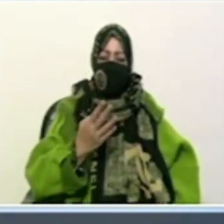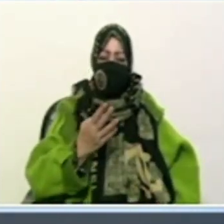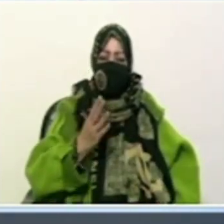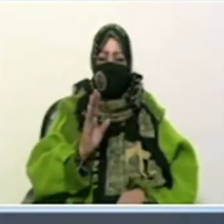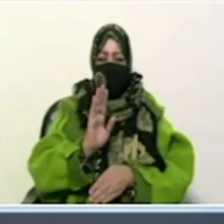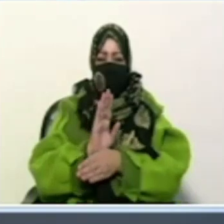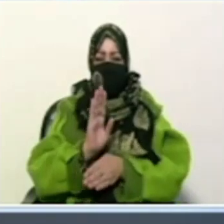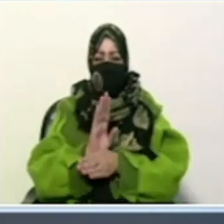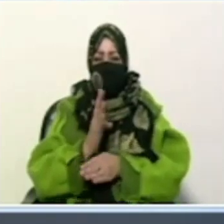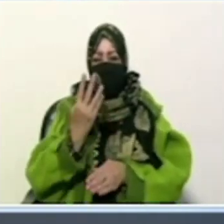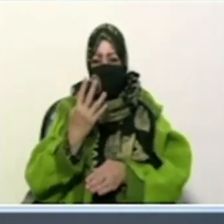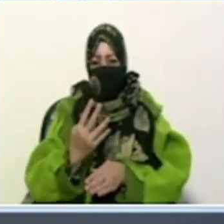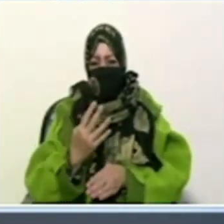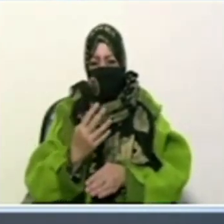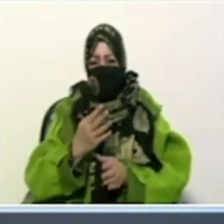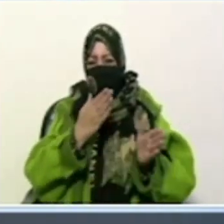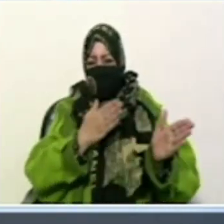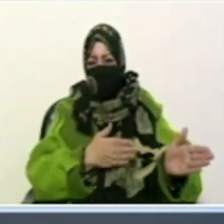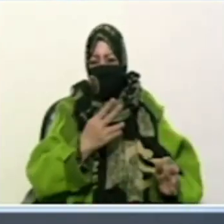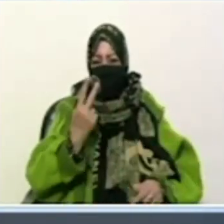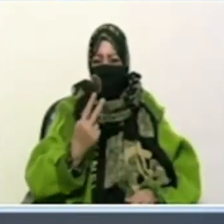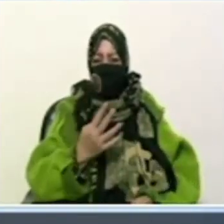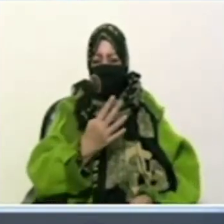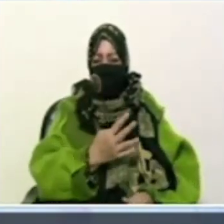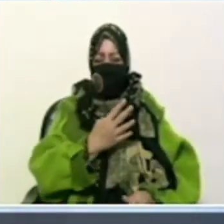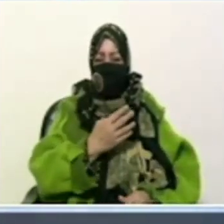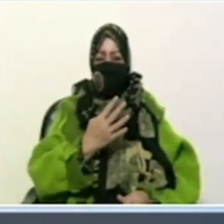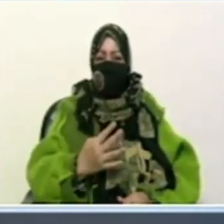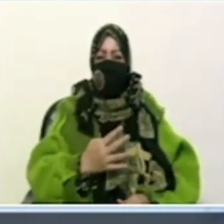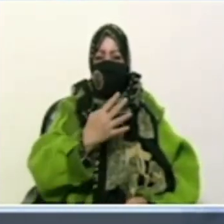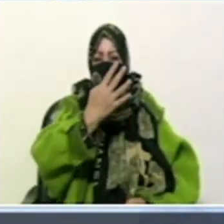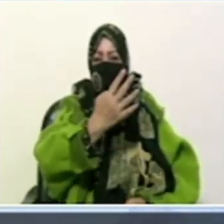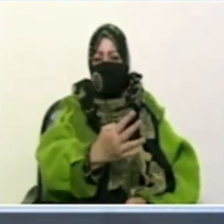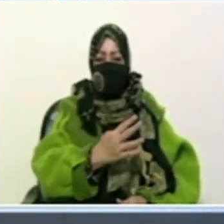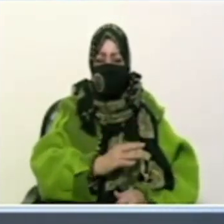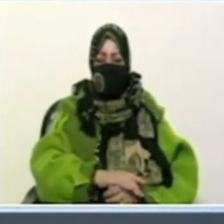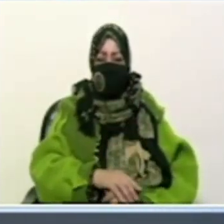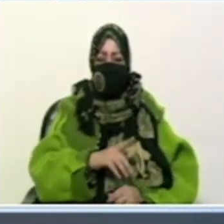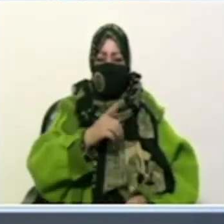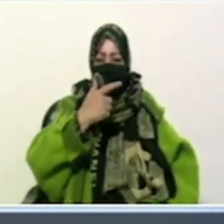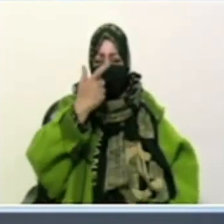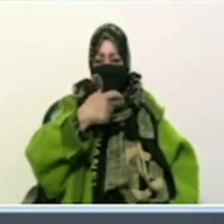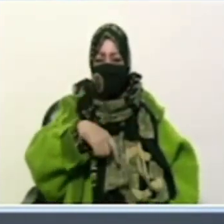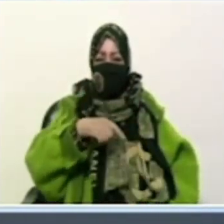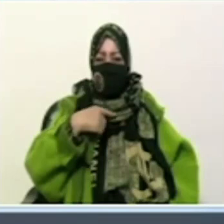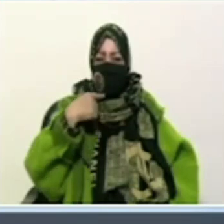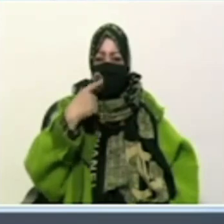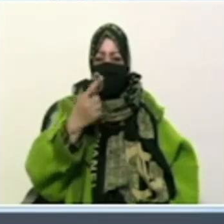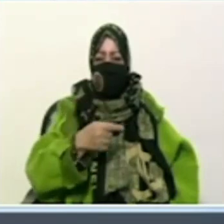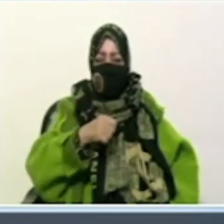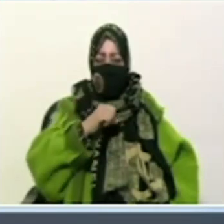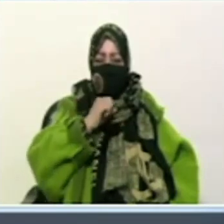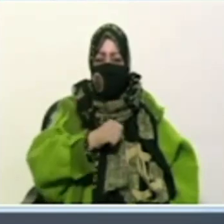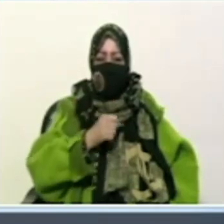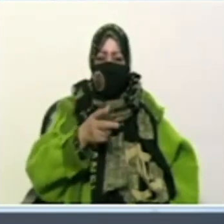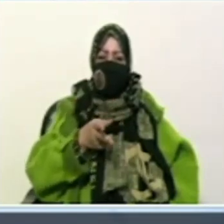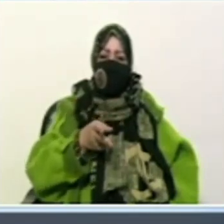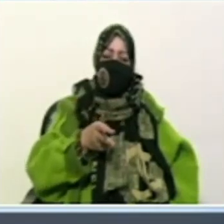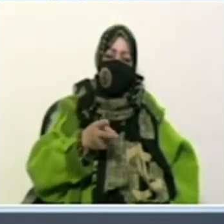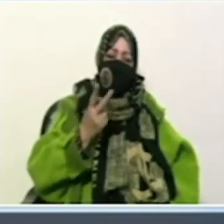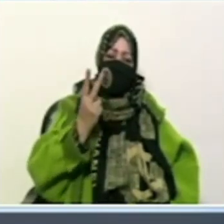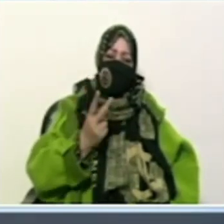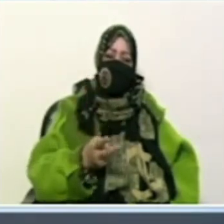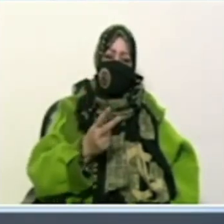ركعة، ركعتين بعد الظهر، لكن ما ورد من فعل النبي صلى الله عليه وسلم 4 بعدها، يصلي قبل الظهر